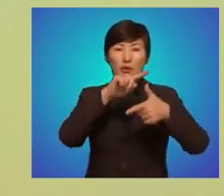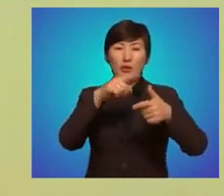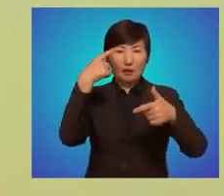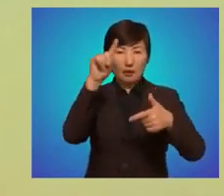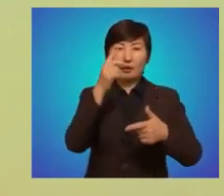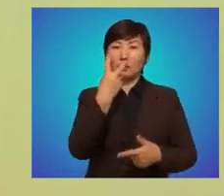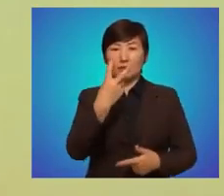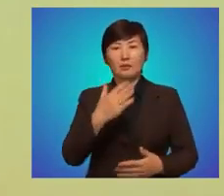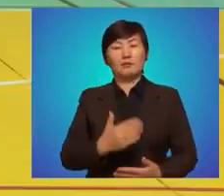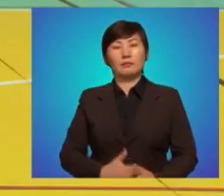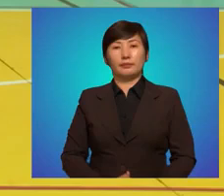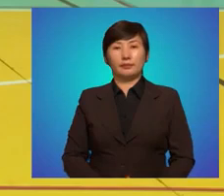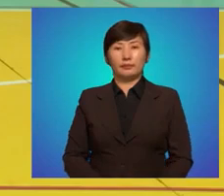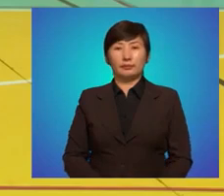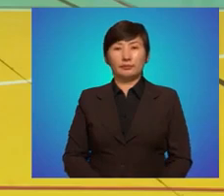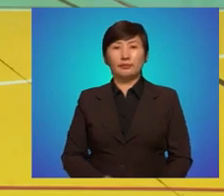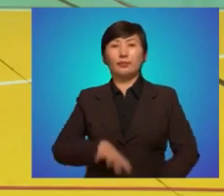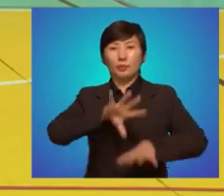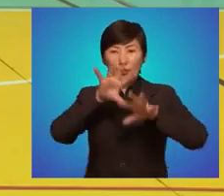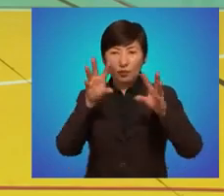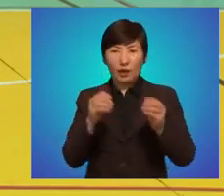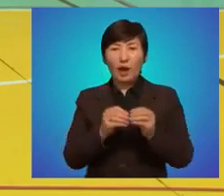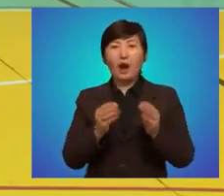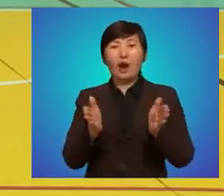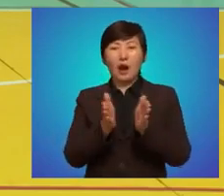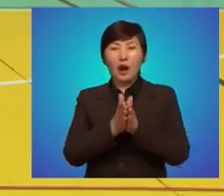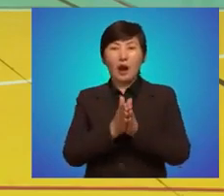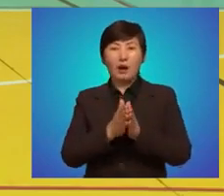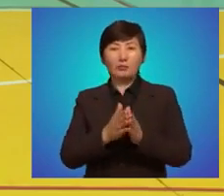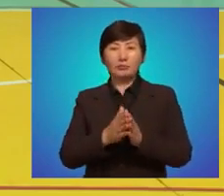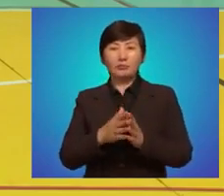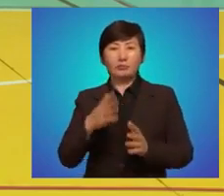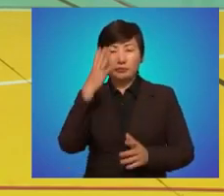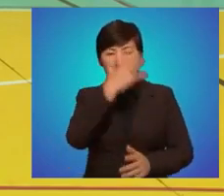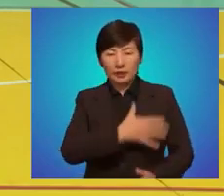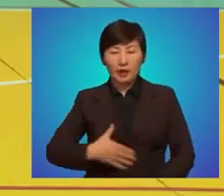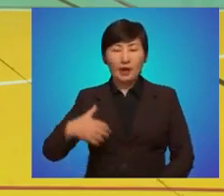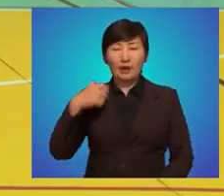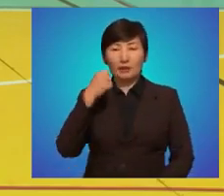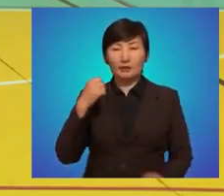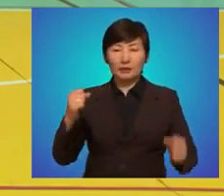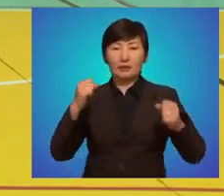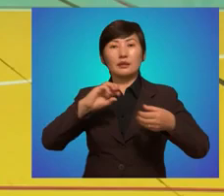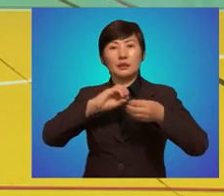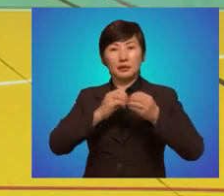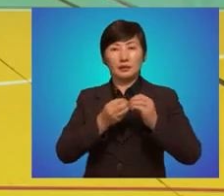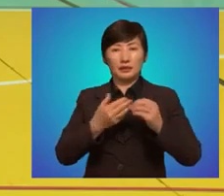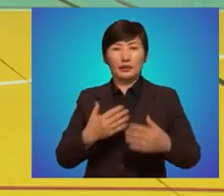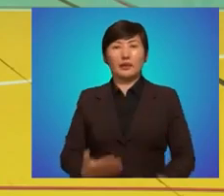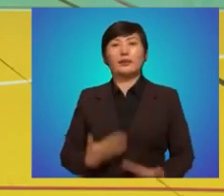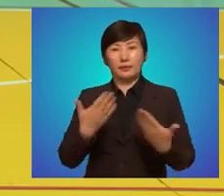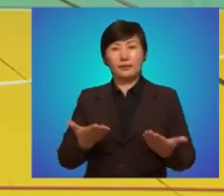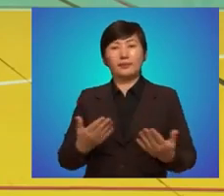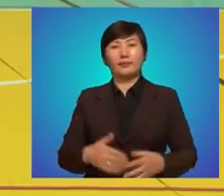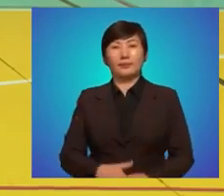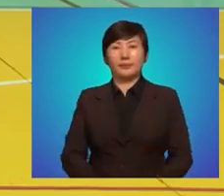үзнэ. За бүгдээрээ бие алаалтын дасгалыг тохирох цайг аваад багшаагаа дагаад хийгээрэй. За бүгдээрээ бие алаалтын